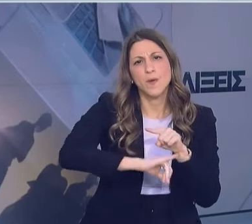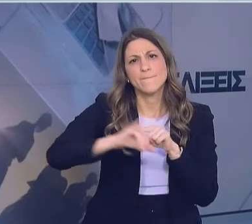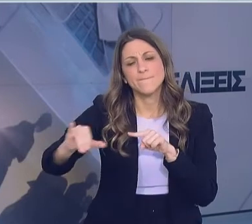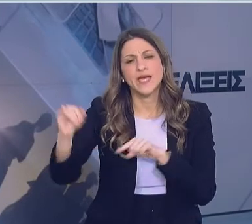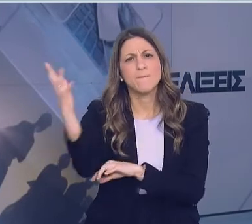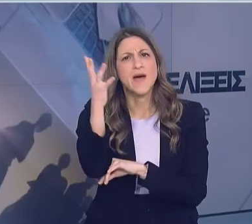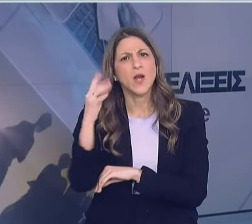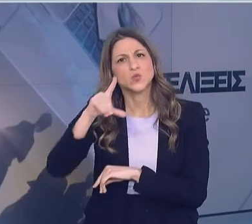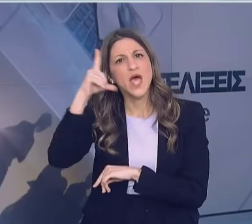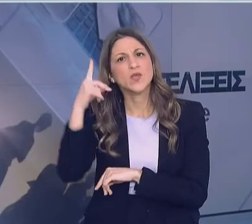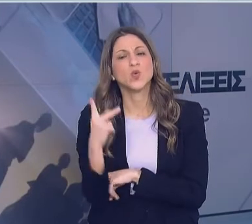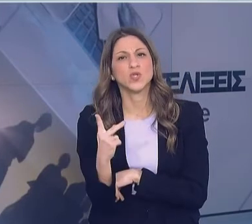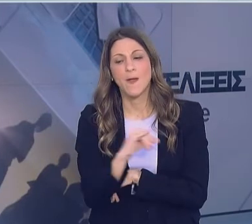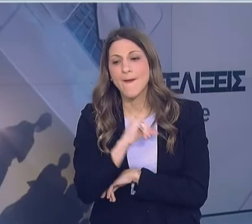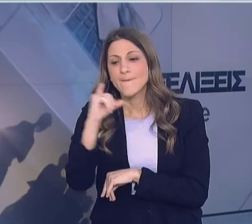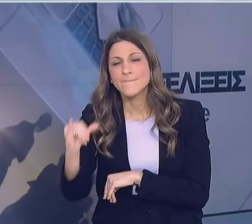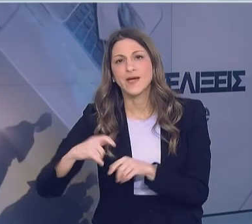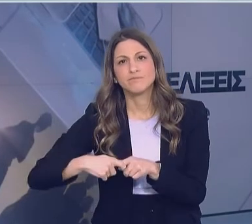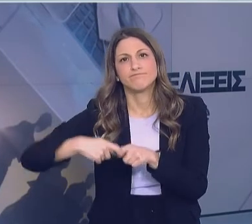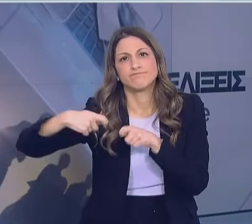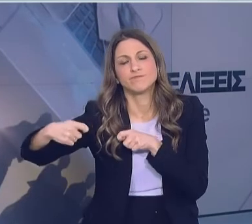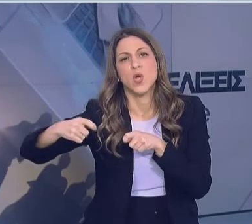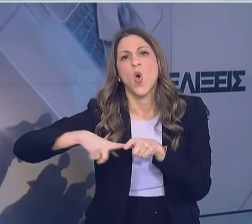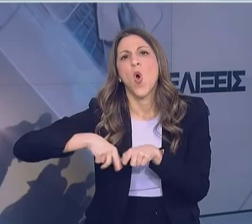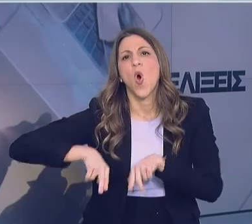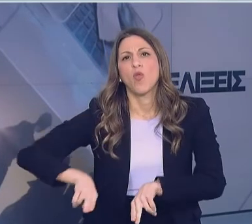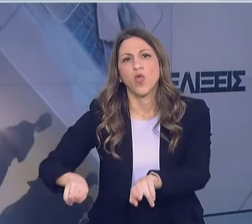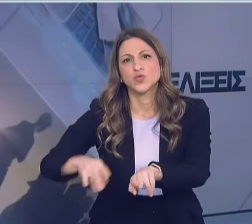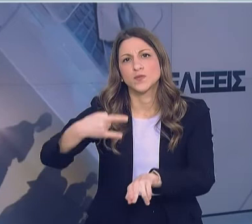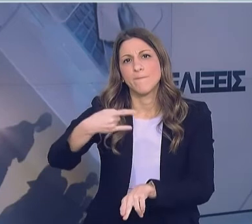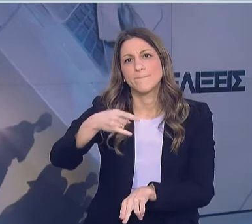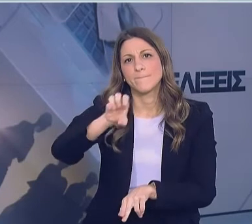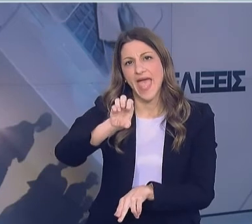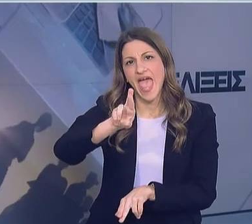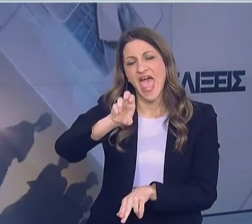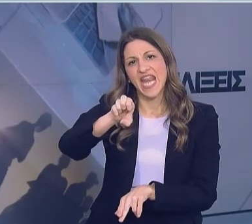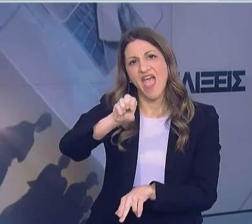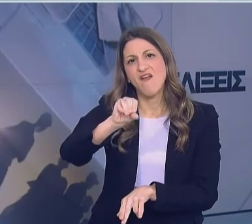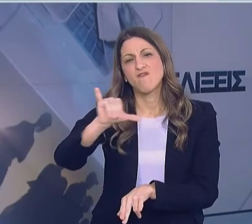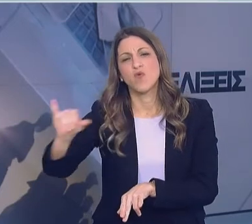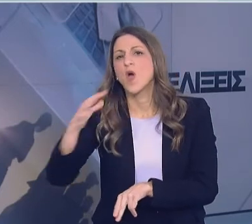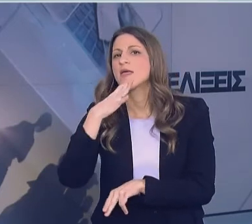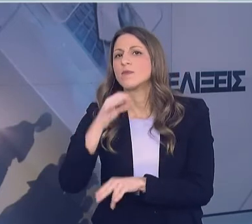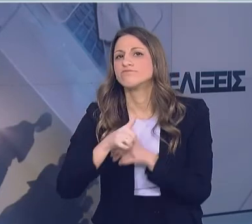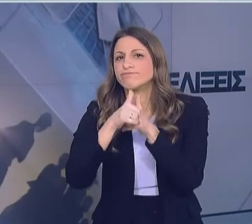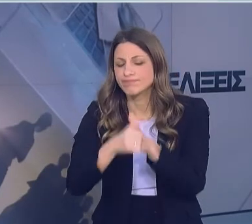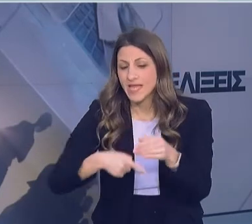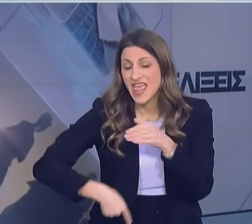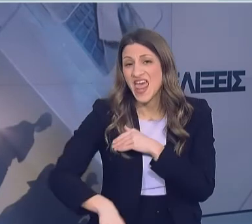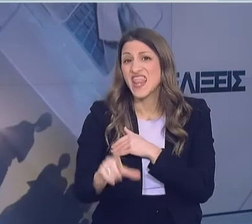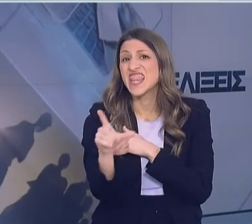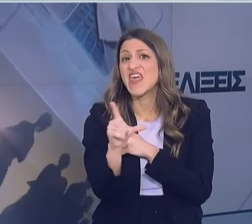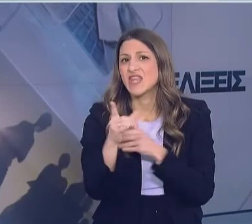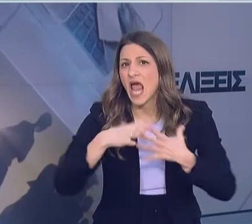πάρκου του Αγίου Κωνσταντίνου έως και την προέκταση της οδού Περεβού. Ο περιορισμός τίθεται σε ισχύ από τη